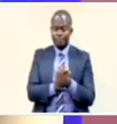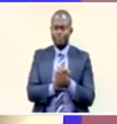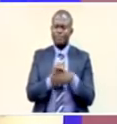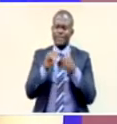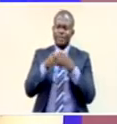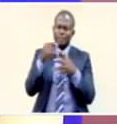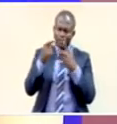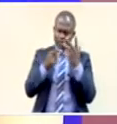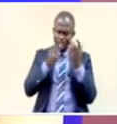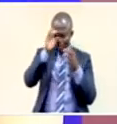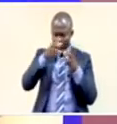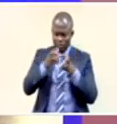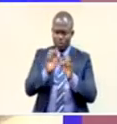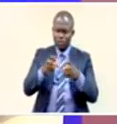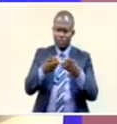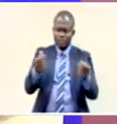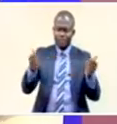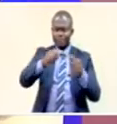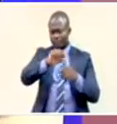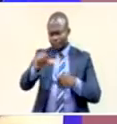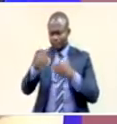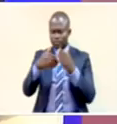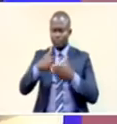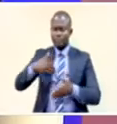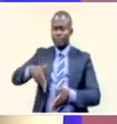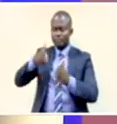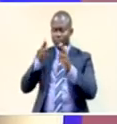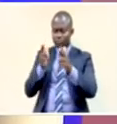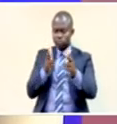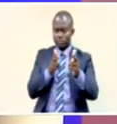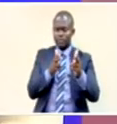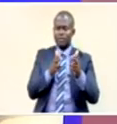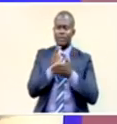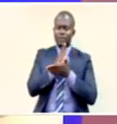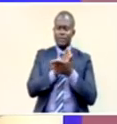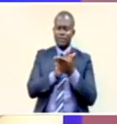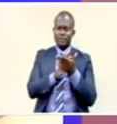ibi byose tuzashaka uko tubikemura abandi bari bafite intwaro bamwe